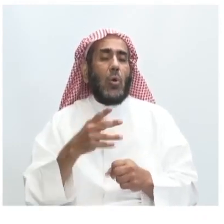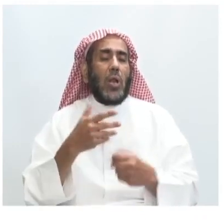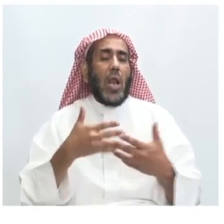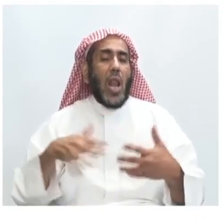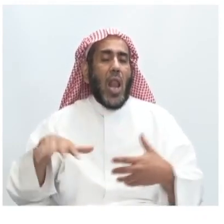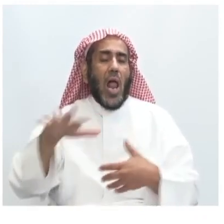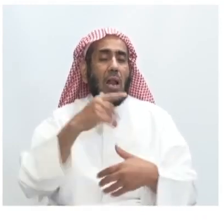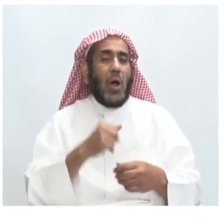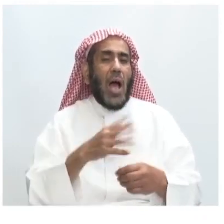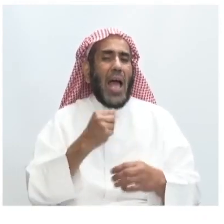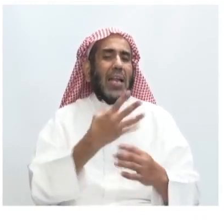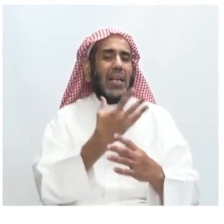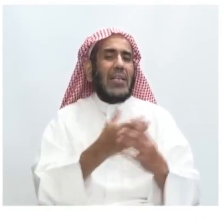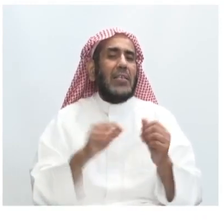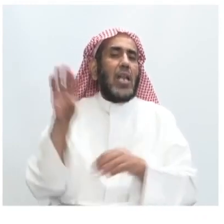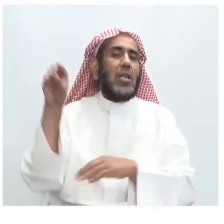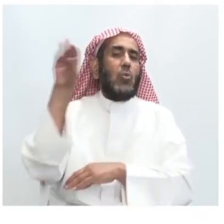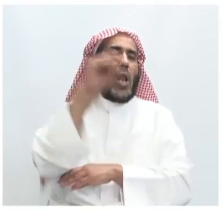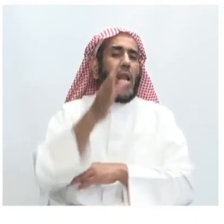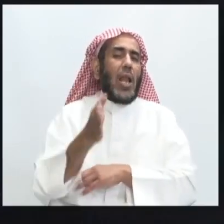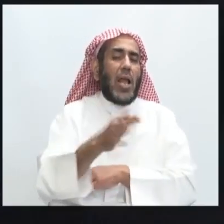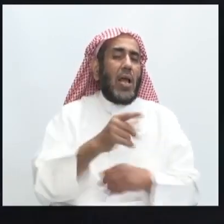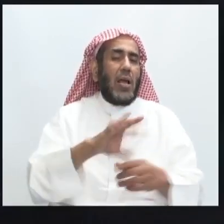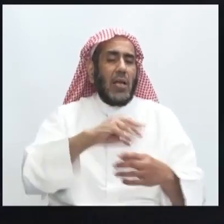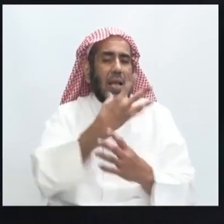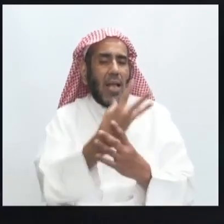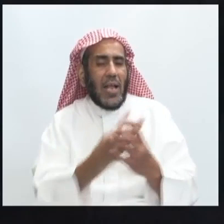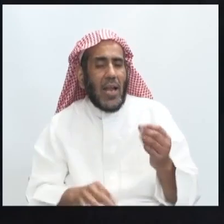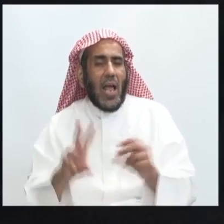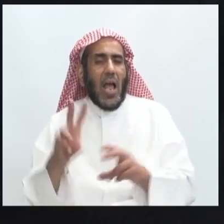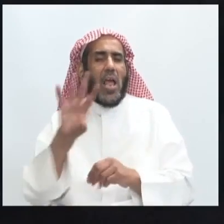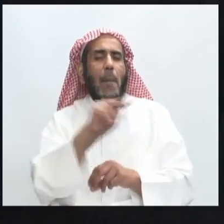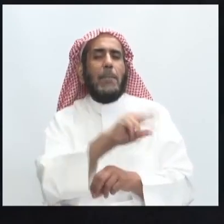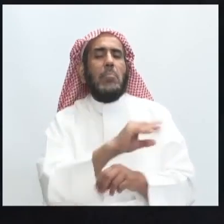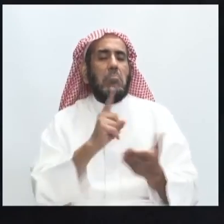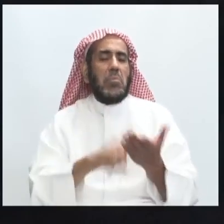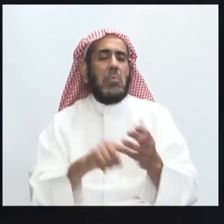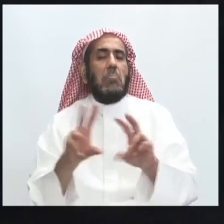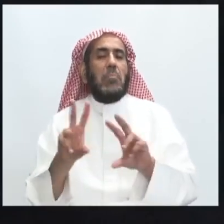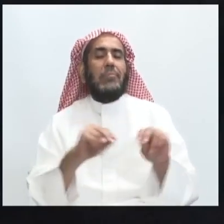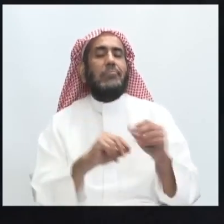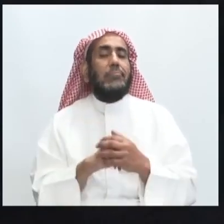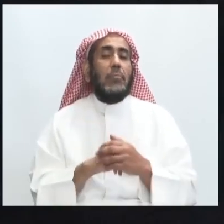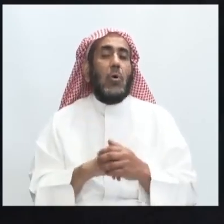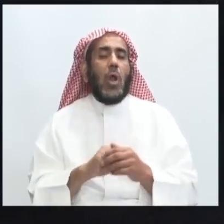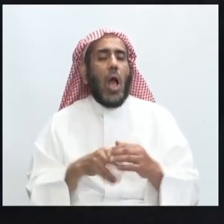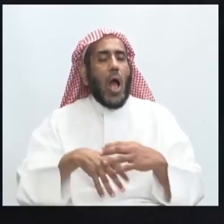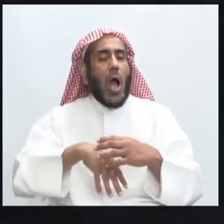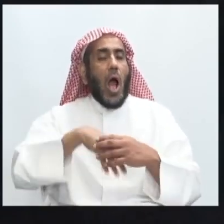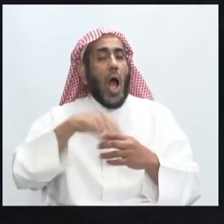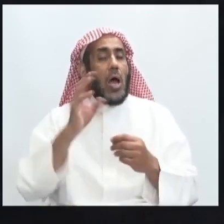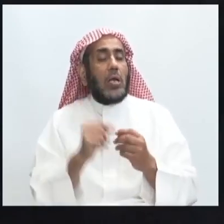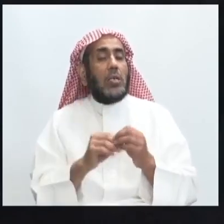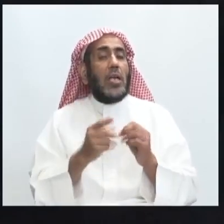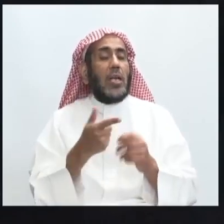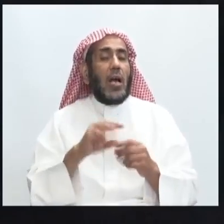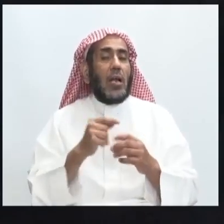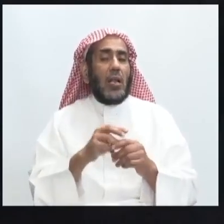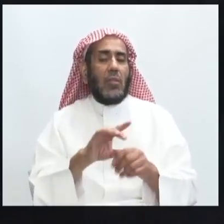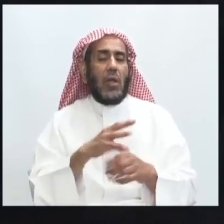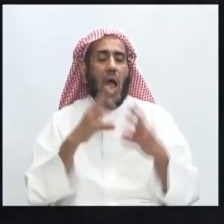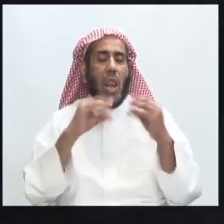هل تلد الحيه الا الحيه يعني لا تلد الحيه الا الا الحيه بالتاكيد هنا خرج الى غرض النفي